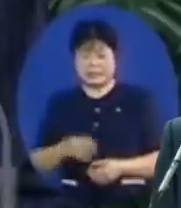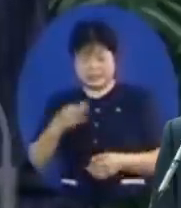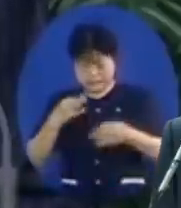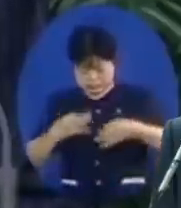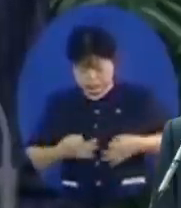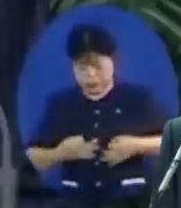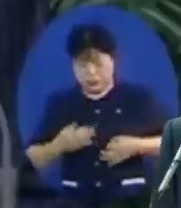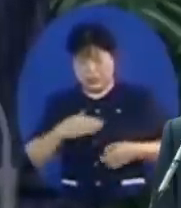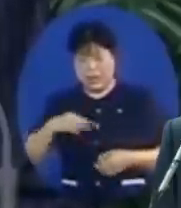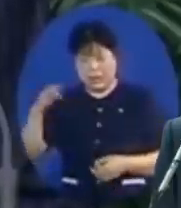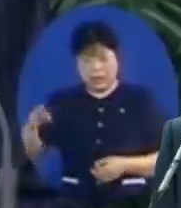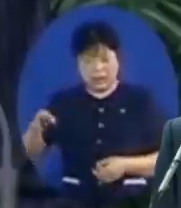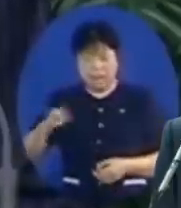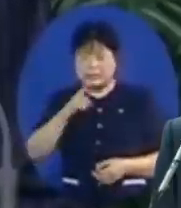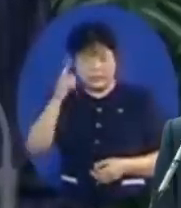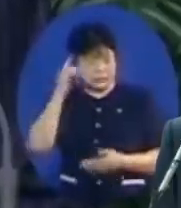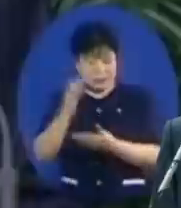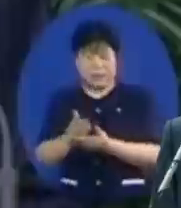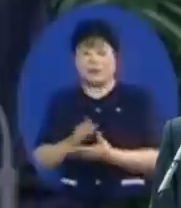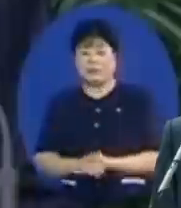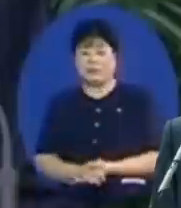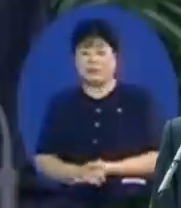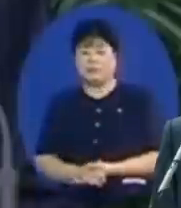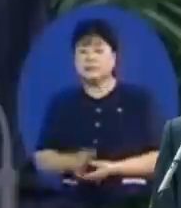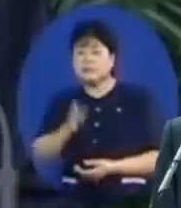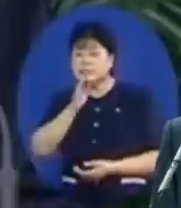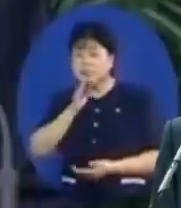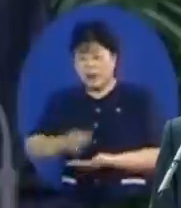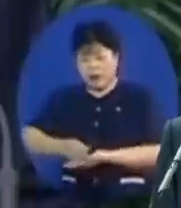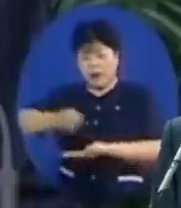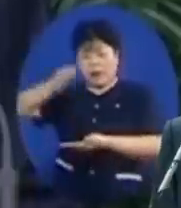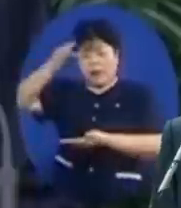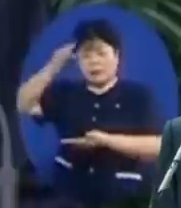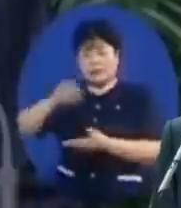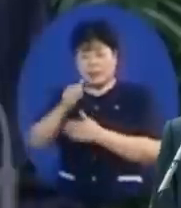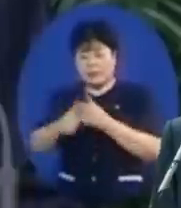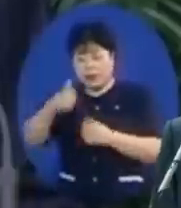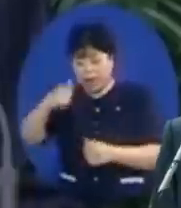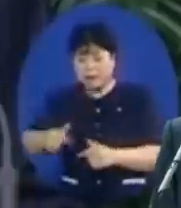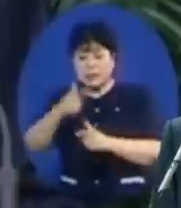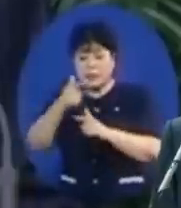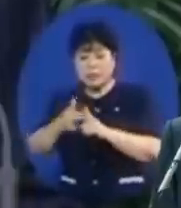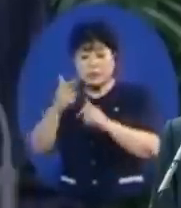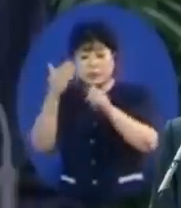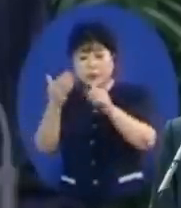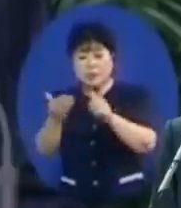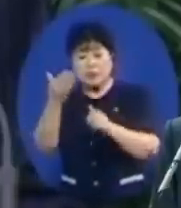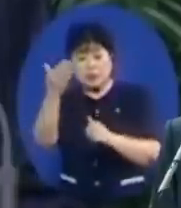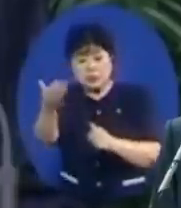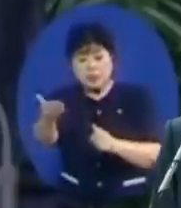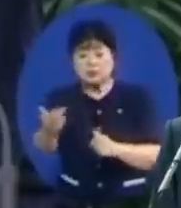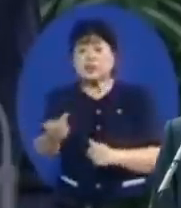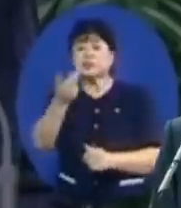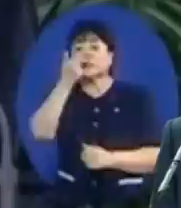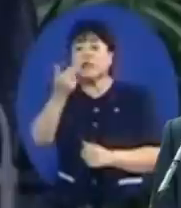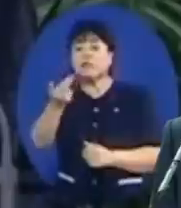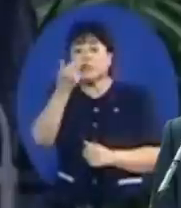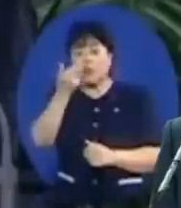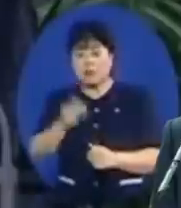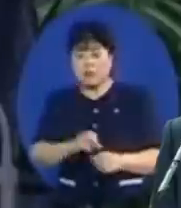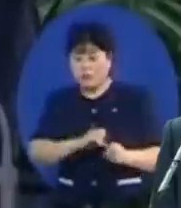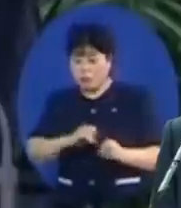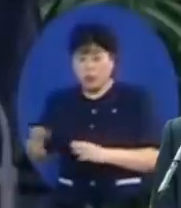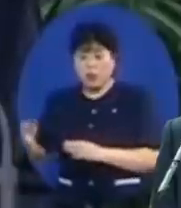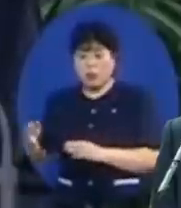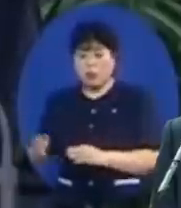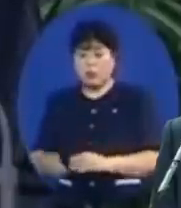무슨 가치가 있느냐. 얼마나 가치가 있기에 하나님의 아들 예수님이 당신의 생명을